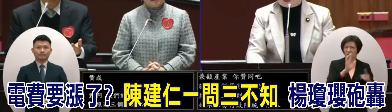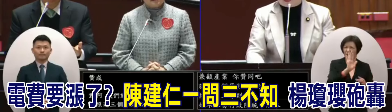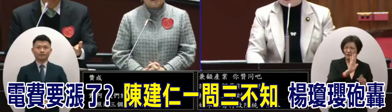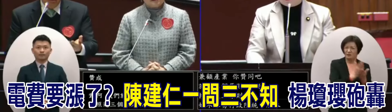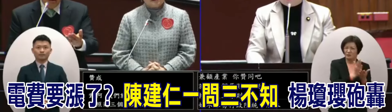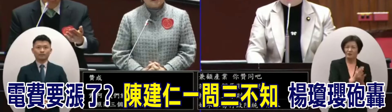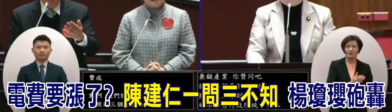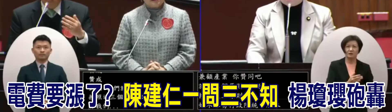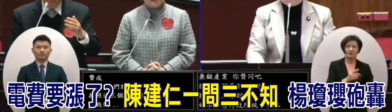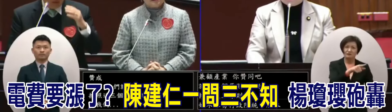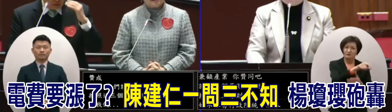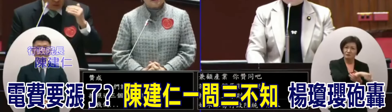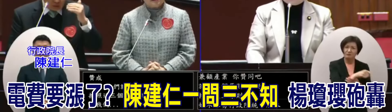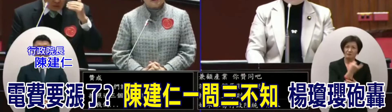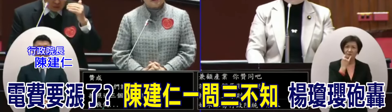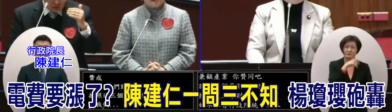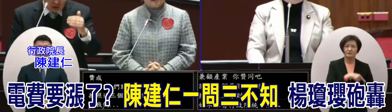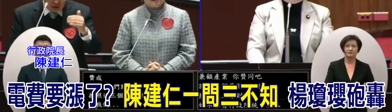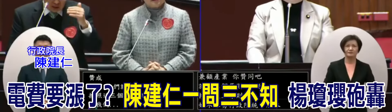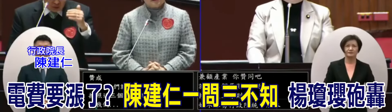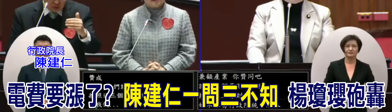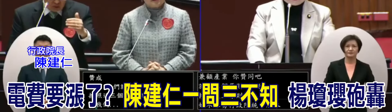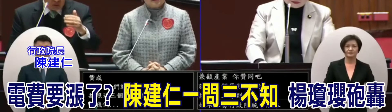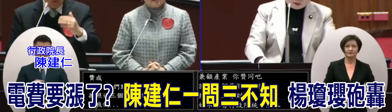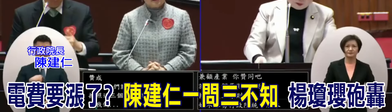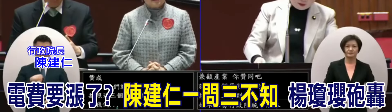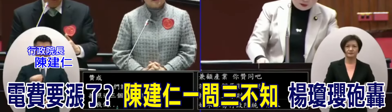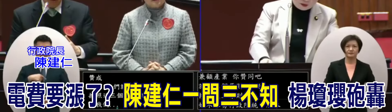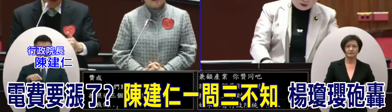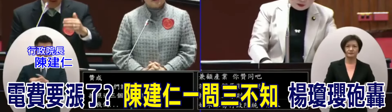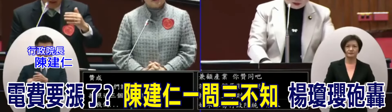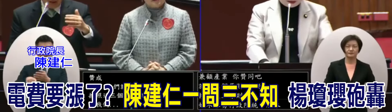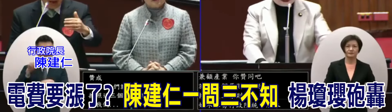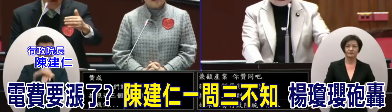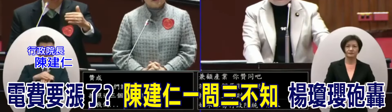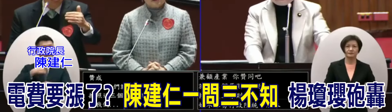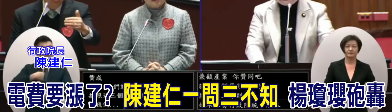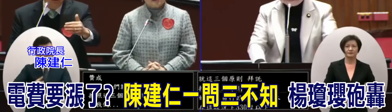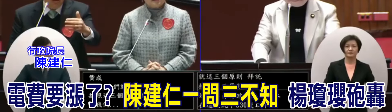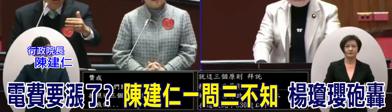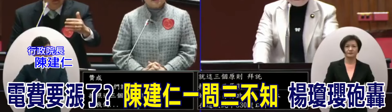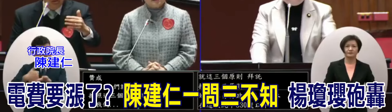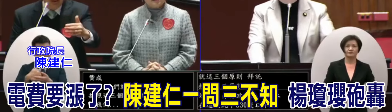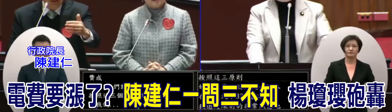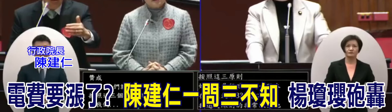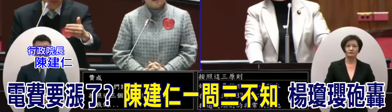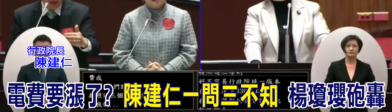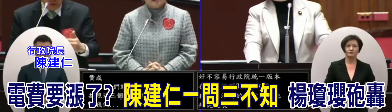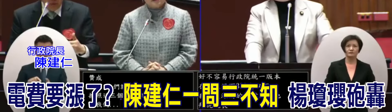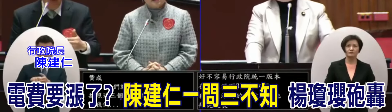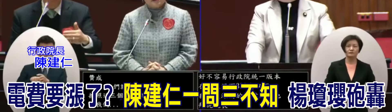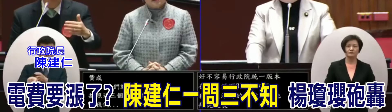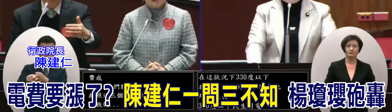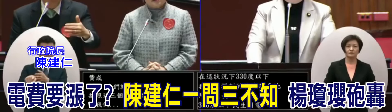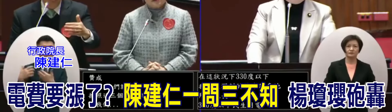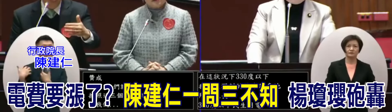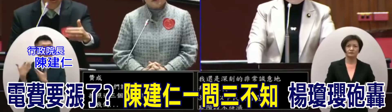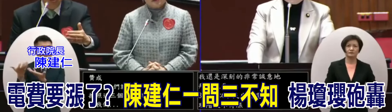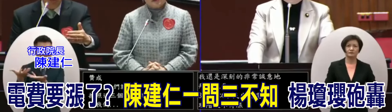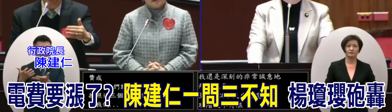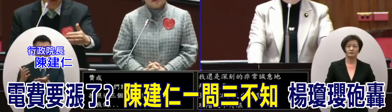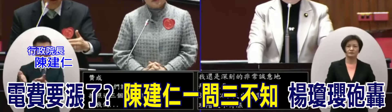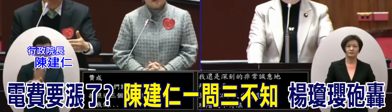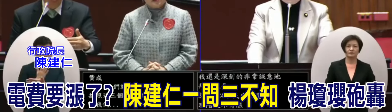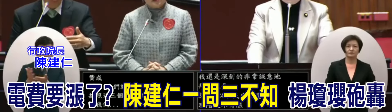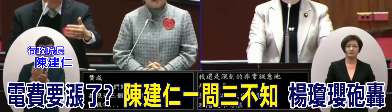答应我？ 我一向尊重专业，然后需要用专业的评估才能够